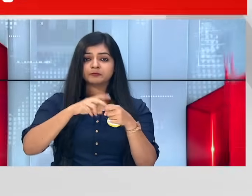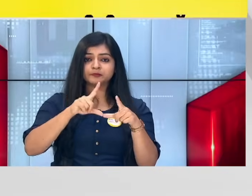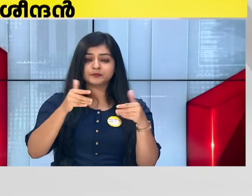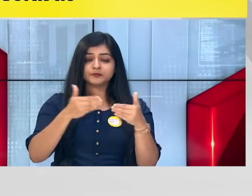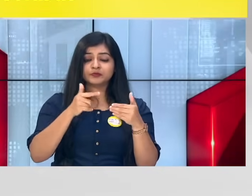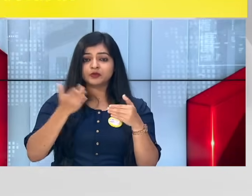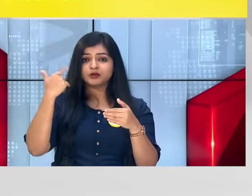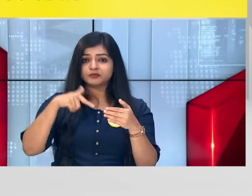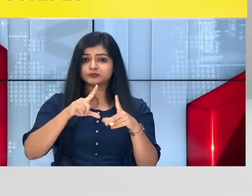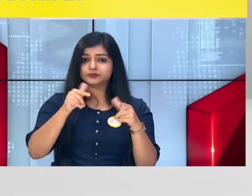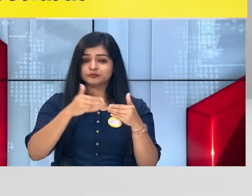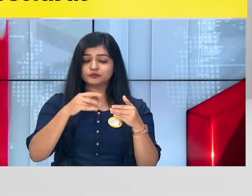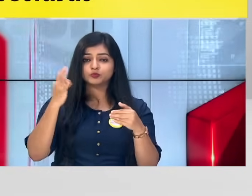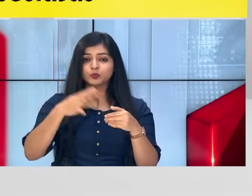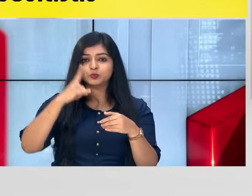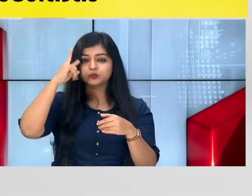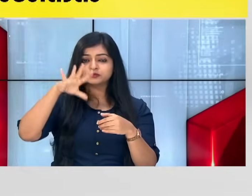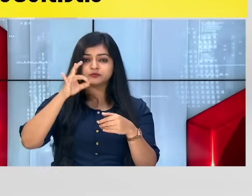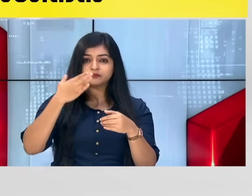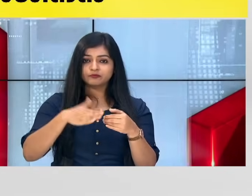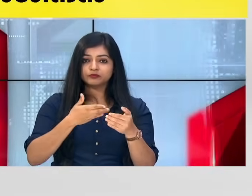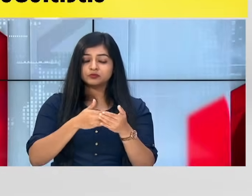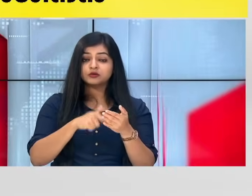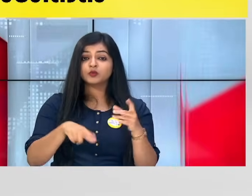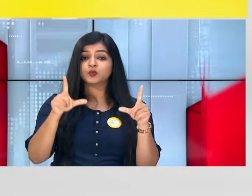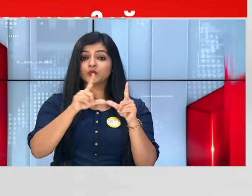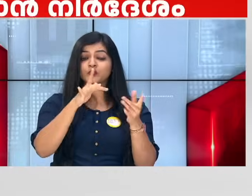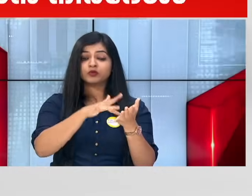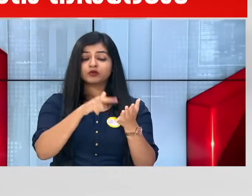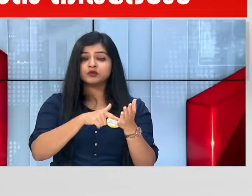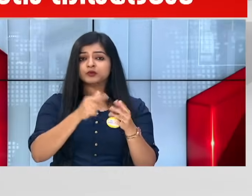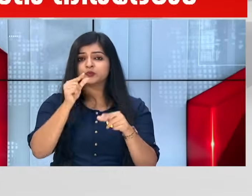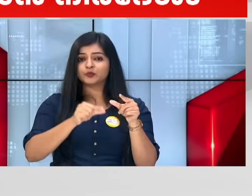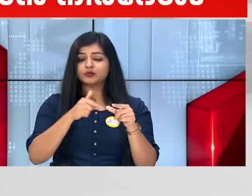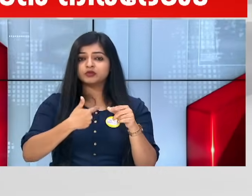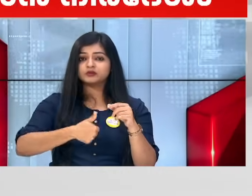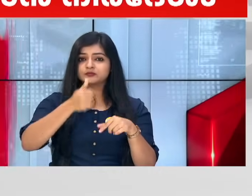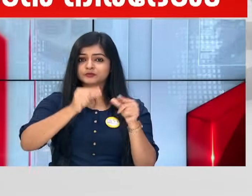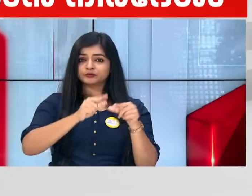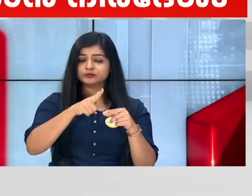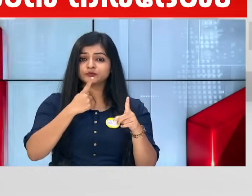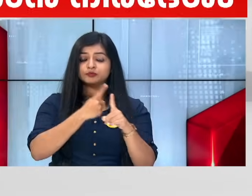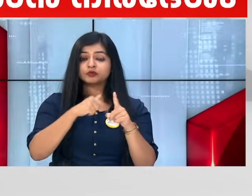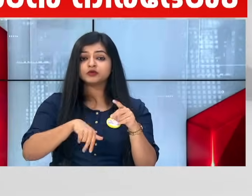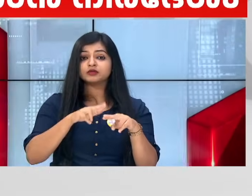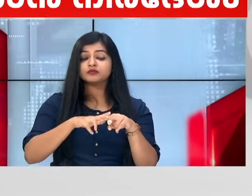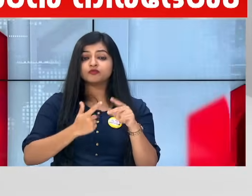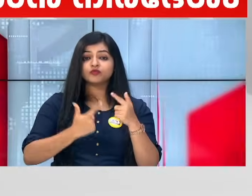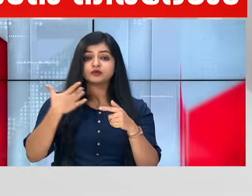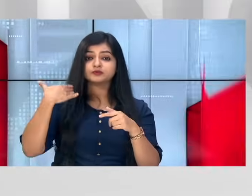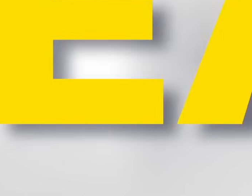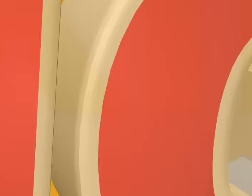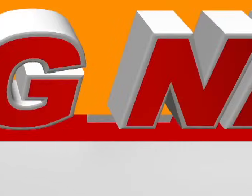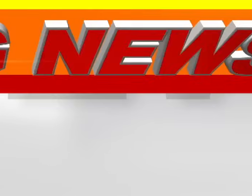യോഗം വിളിച്ച് ചില തീരുമാനങ്ങൾ എടുത്തിരുന്നു. അതിന് പിന്നാലെയാണ് വയനാട്ടിലെ ജനപ്രതിനിധികളുമായി മുഖ്യമന്ത്രിയും വനമന്ത്രിയും ഇന്ന് ചർച്ച നടത്തിയത്.